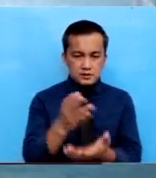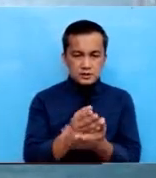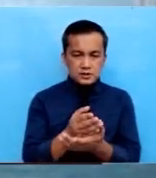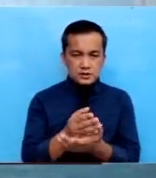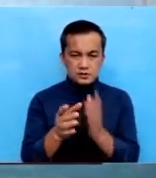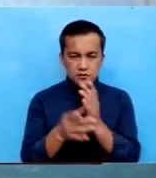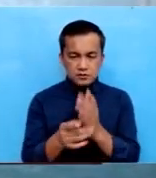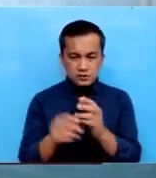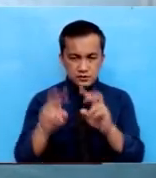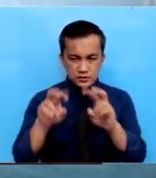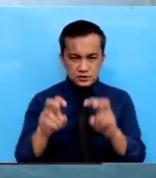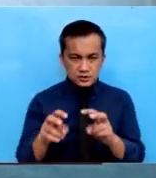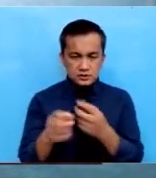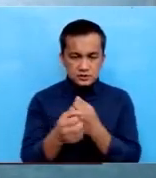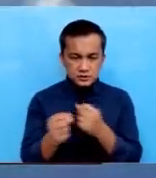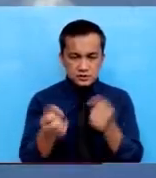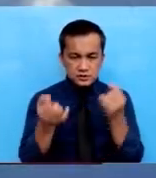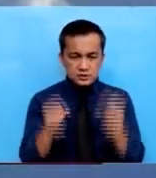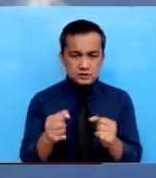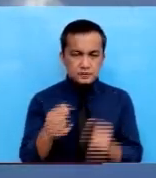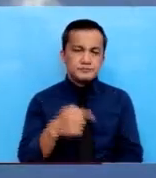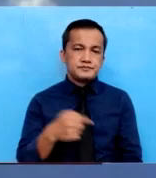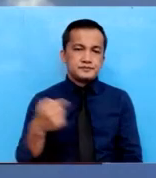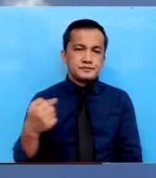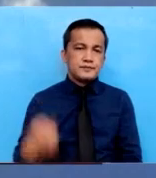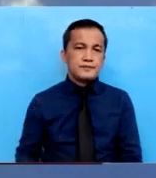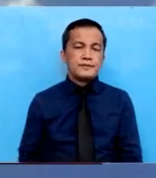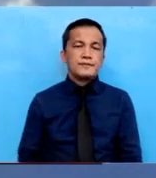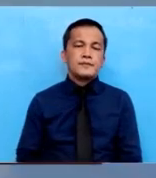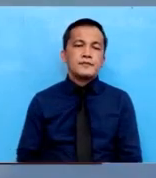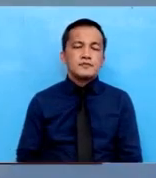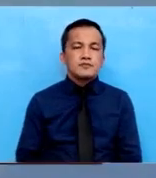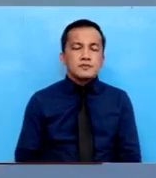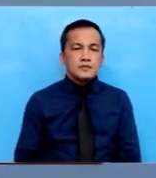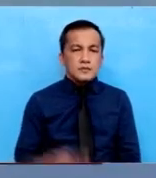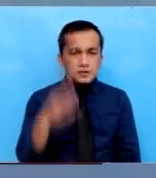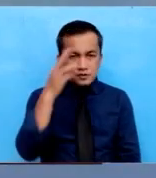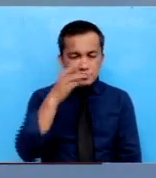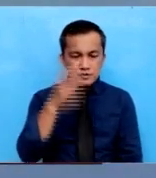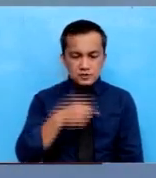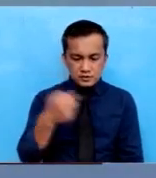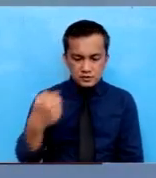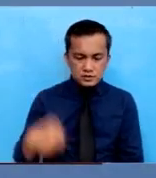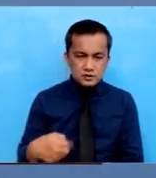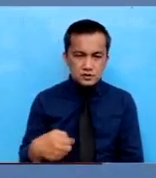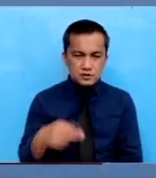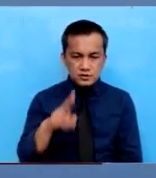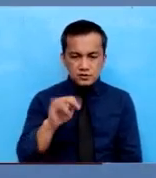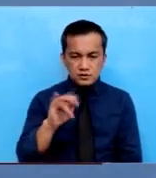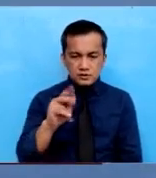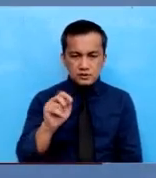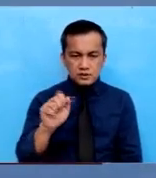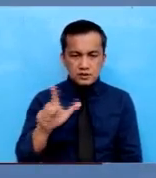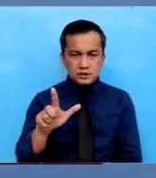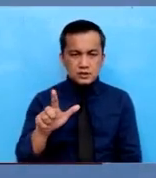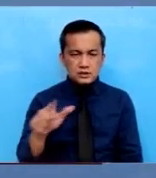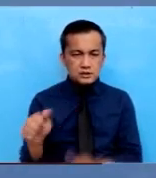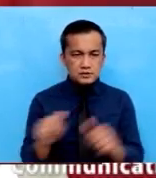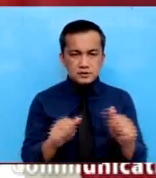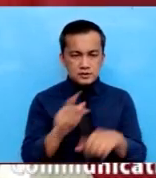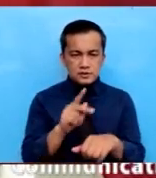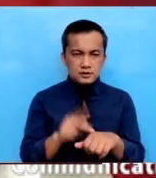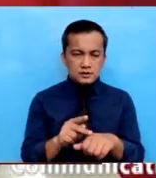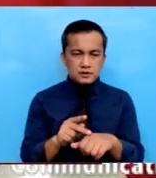dahil sa security issues sa China. Nababahala raw kasi ang China sa unilateral activities ng Pilipinas sa Reed